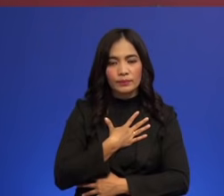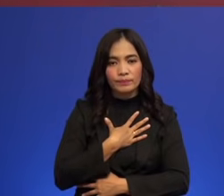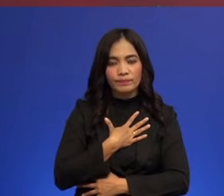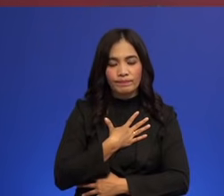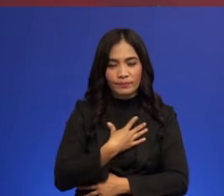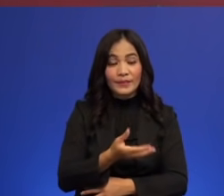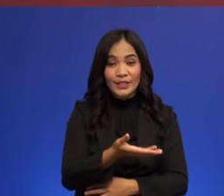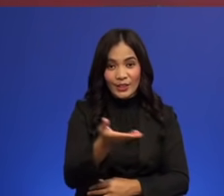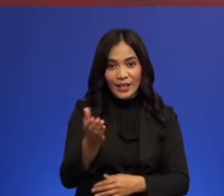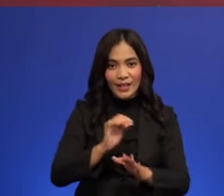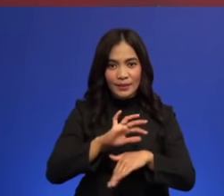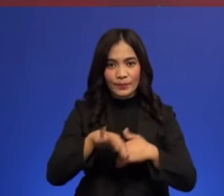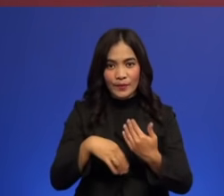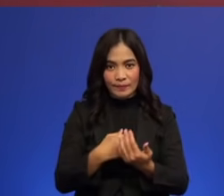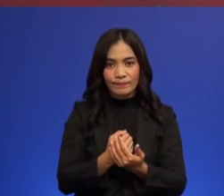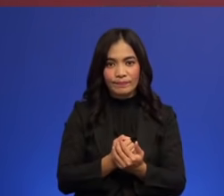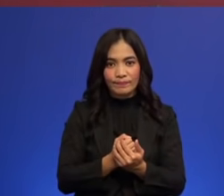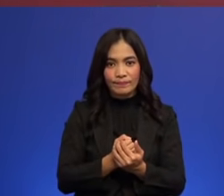Saudaraku sekalian,